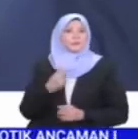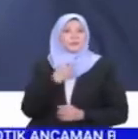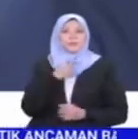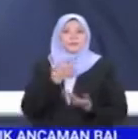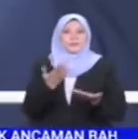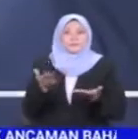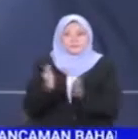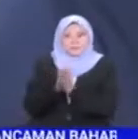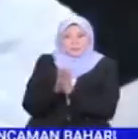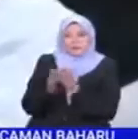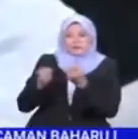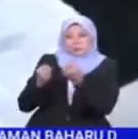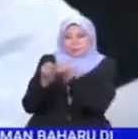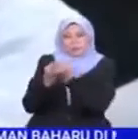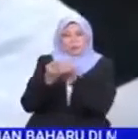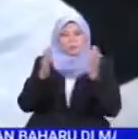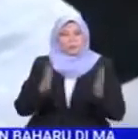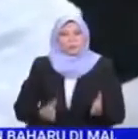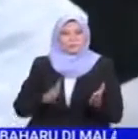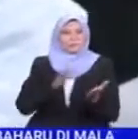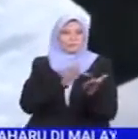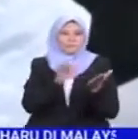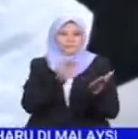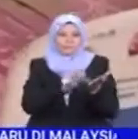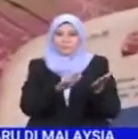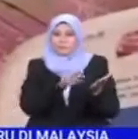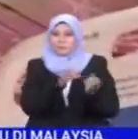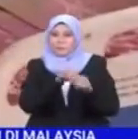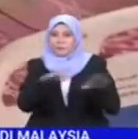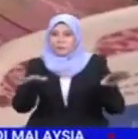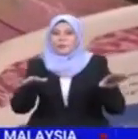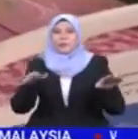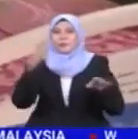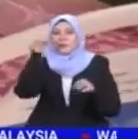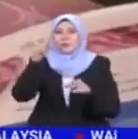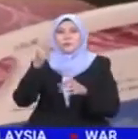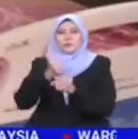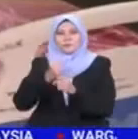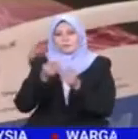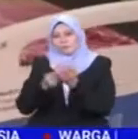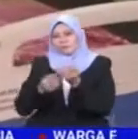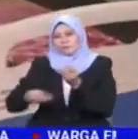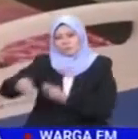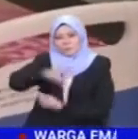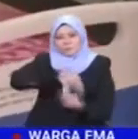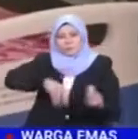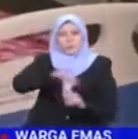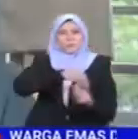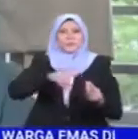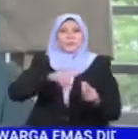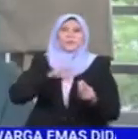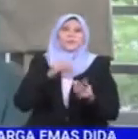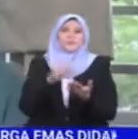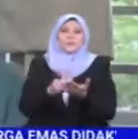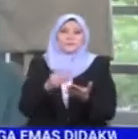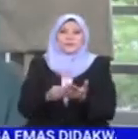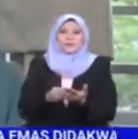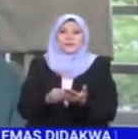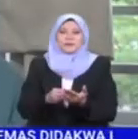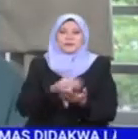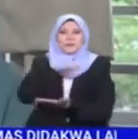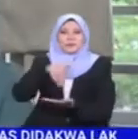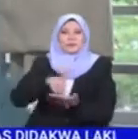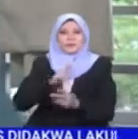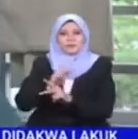meminta sumbangan orang ramai melalui media sosial untuk menampung perbelanjaan asas pusat penjagaan itu. Apa duduk sini